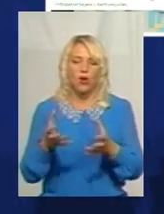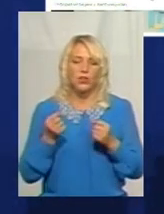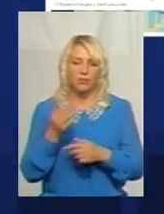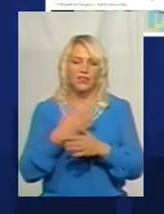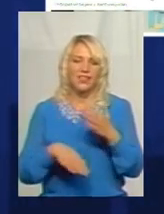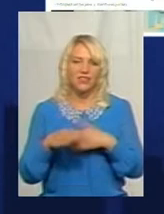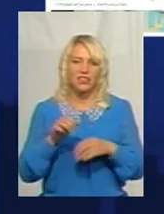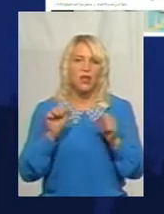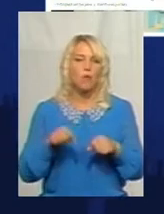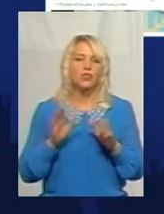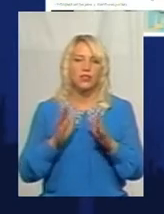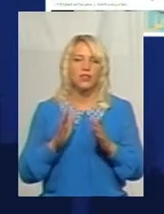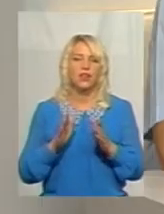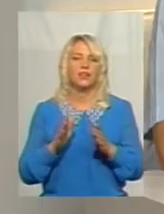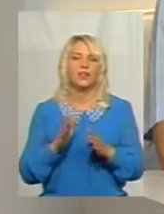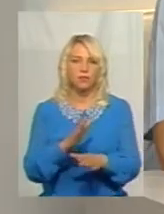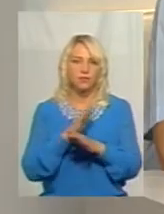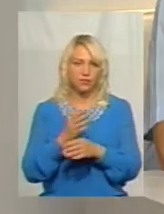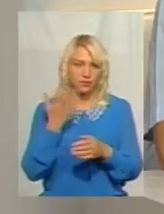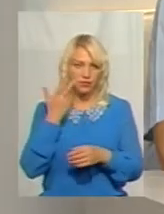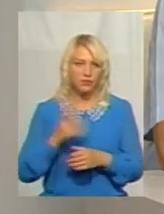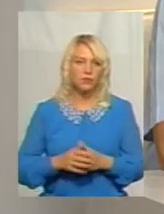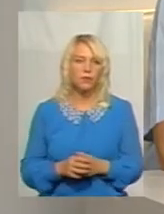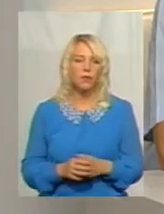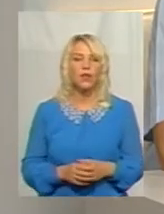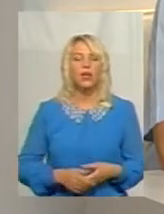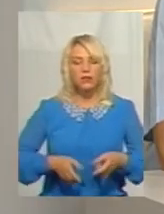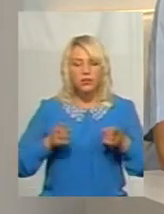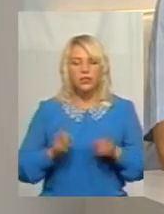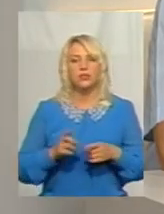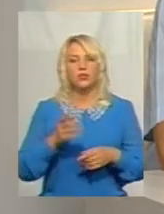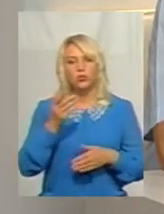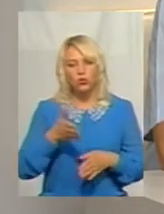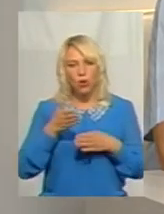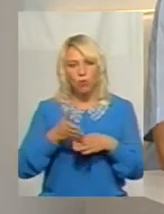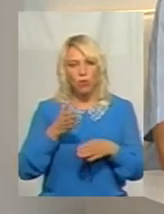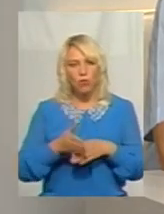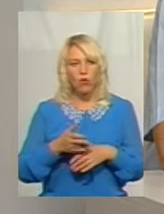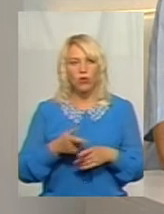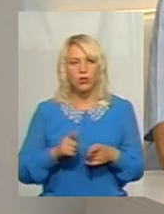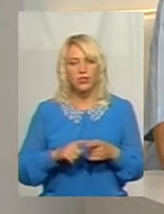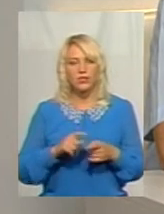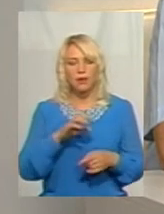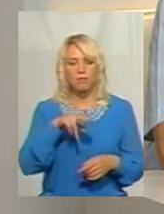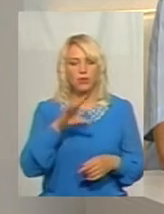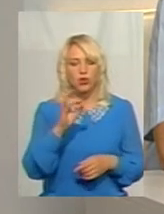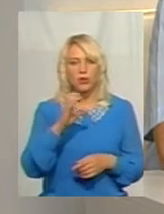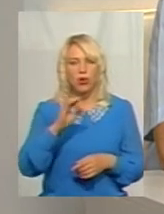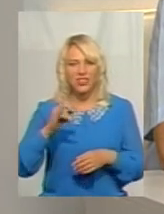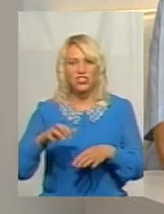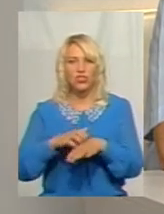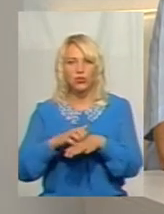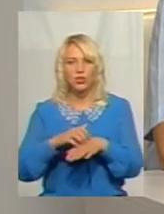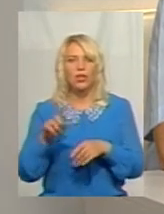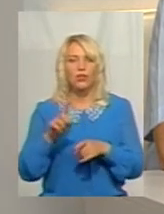є. Да, це складне питання і дійсно допомогу з тією патологією псоріатичною, як про яку